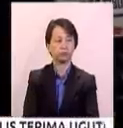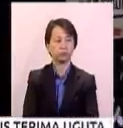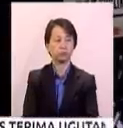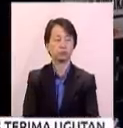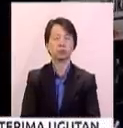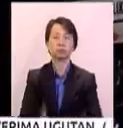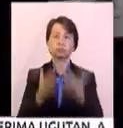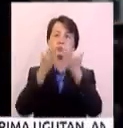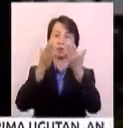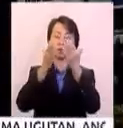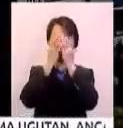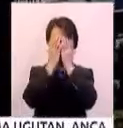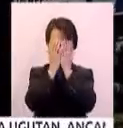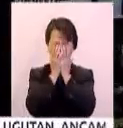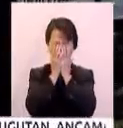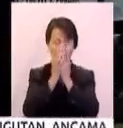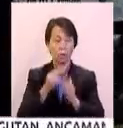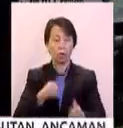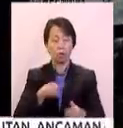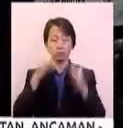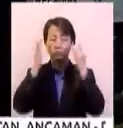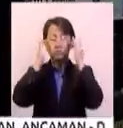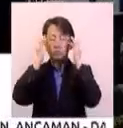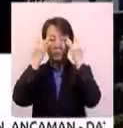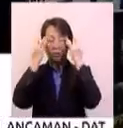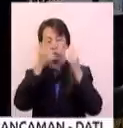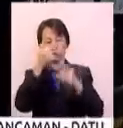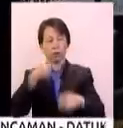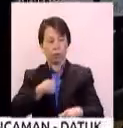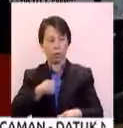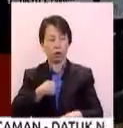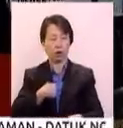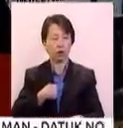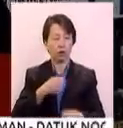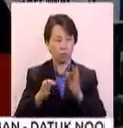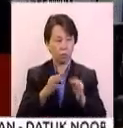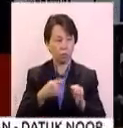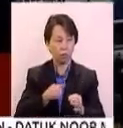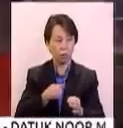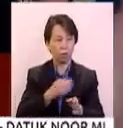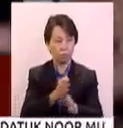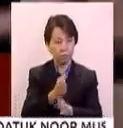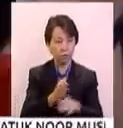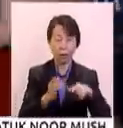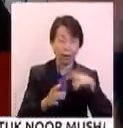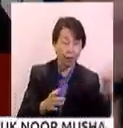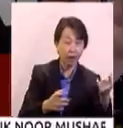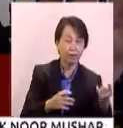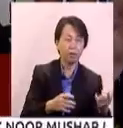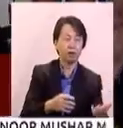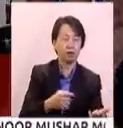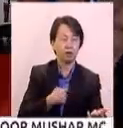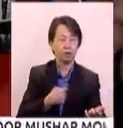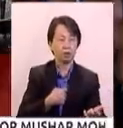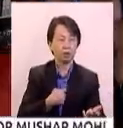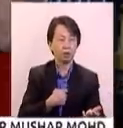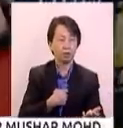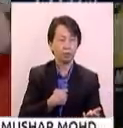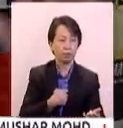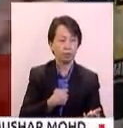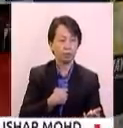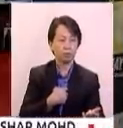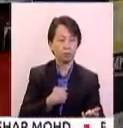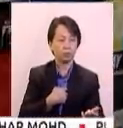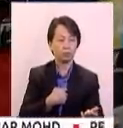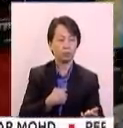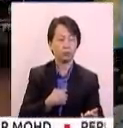Alhamdulillah, actually saya pun tidak menyangka, sebab saya kalau ikut saya dalam bidang lain, saya macam